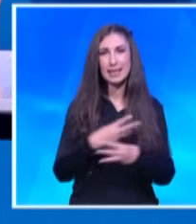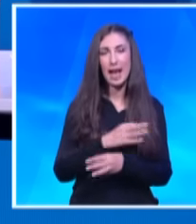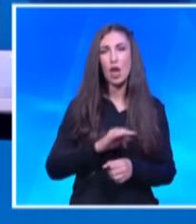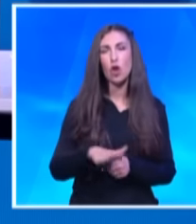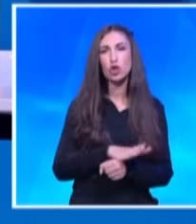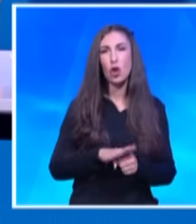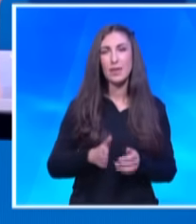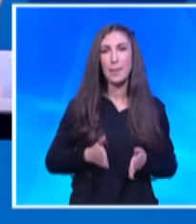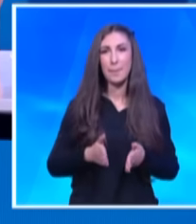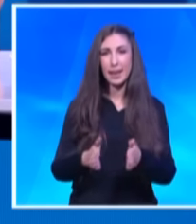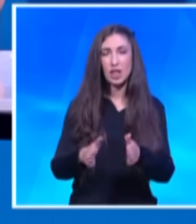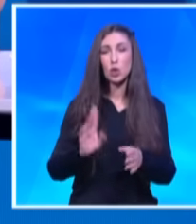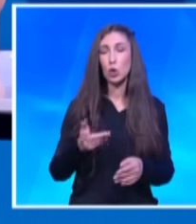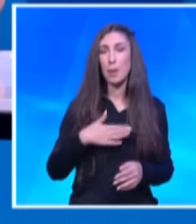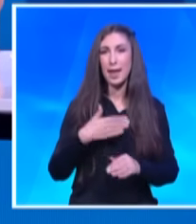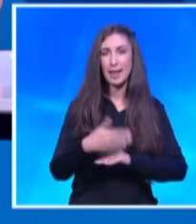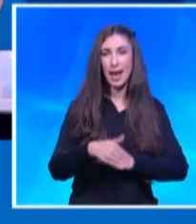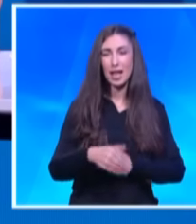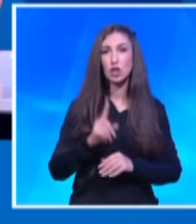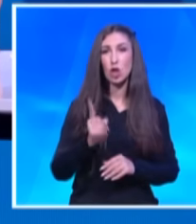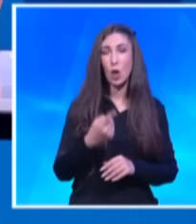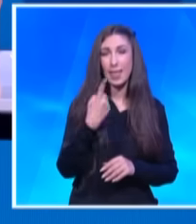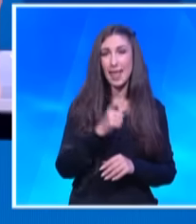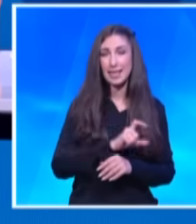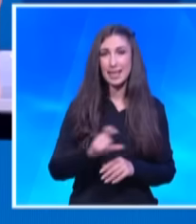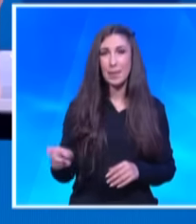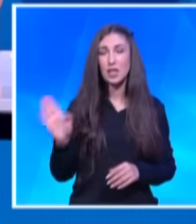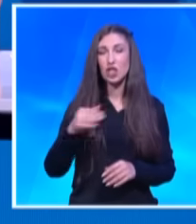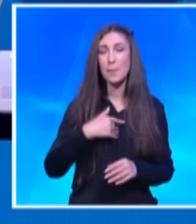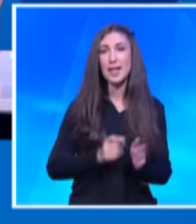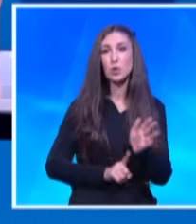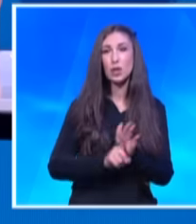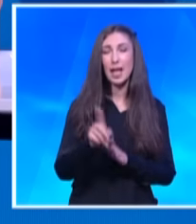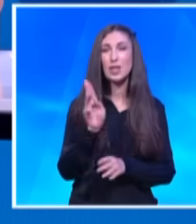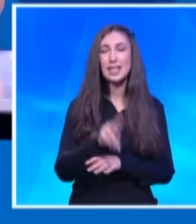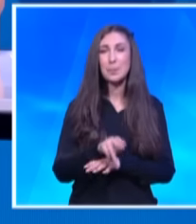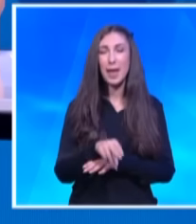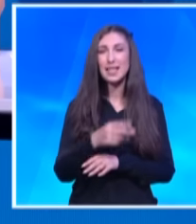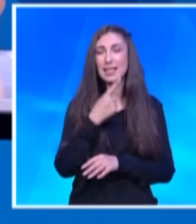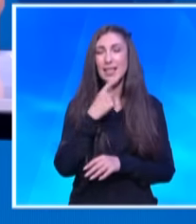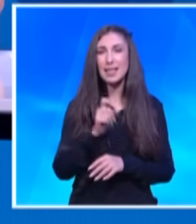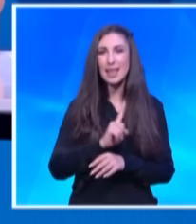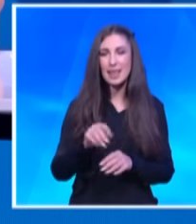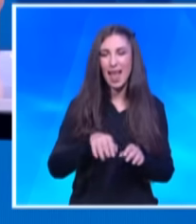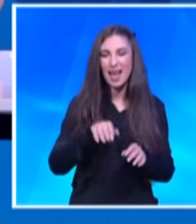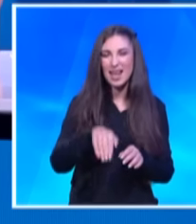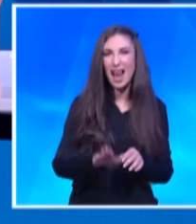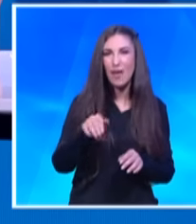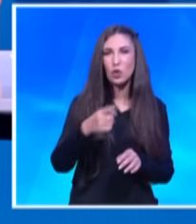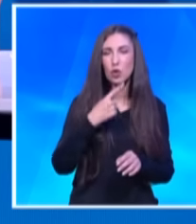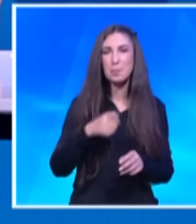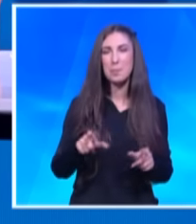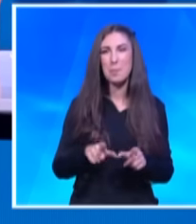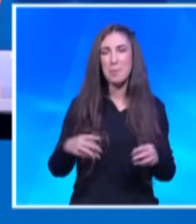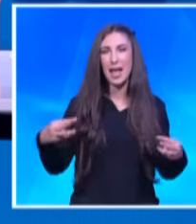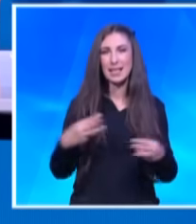основни пътища, които са в гаранция. До седмица ще излязат резултатите от инспекцията за неравности на отсечка от магистрала Хемус,